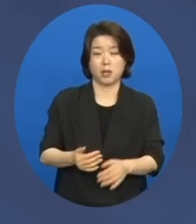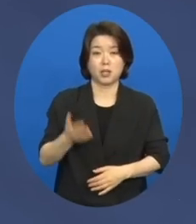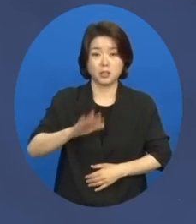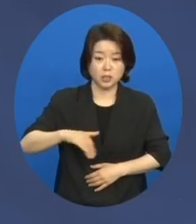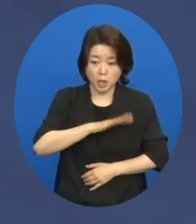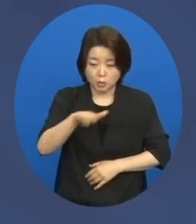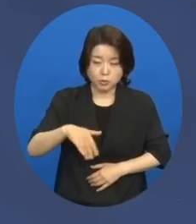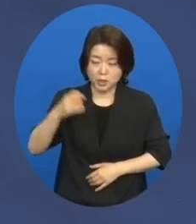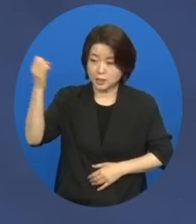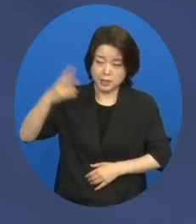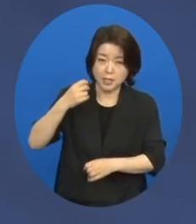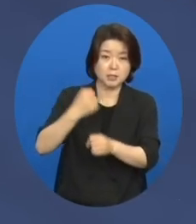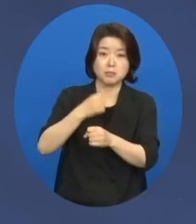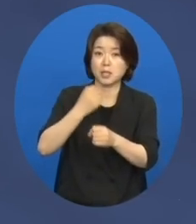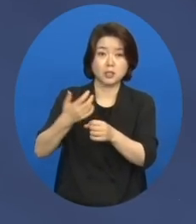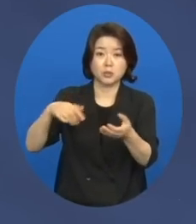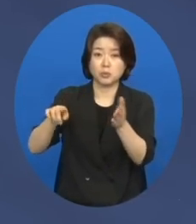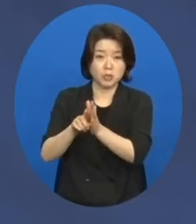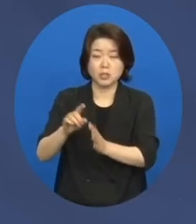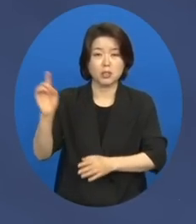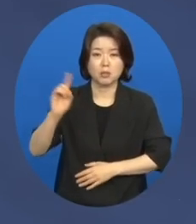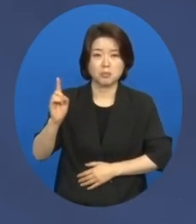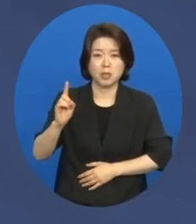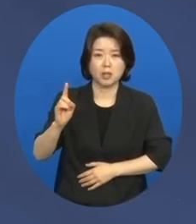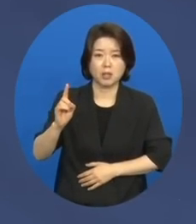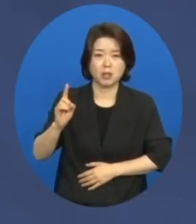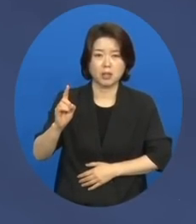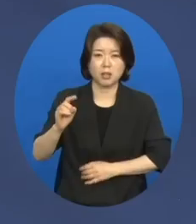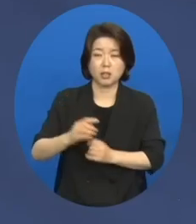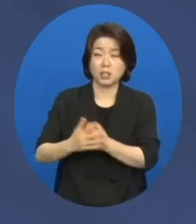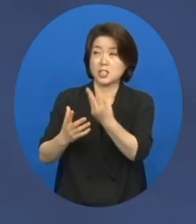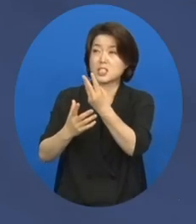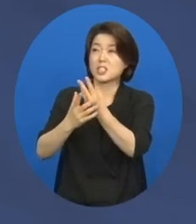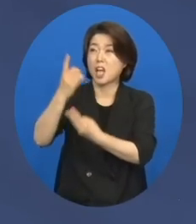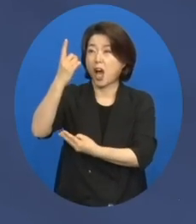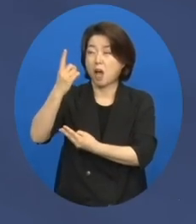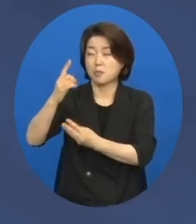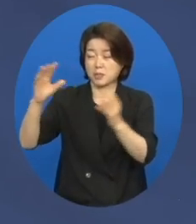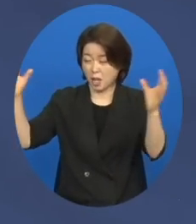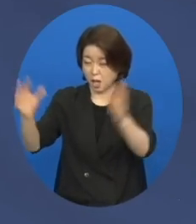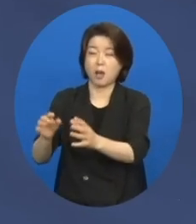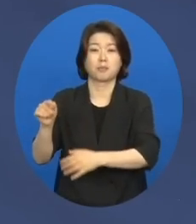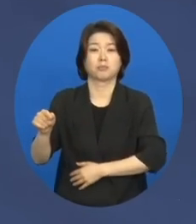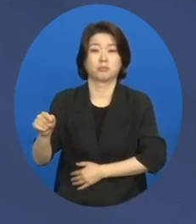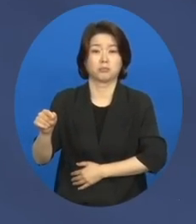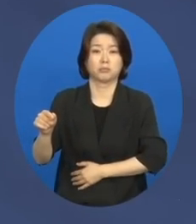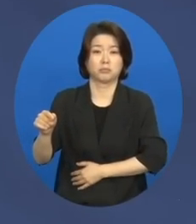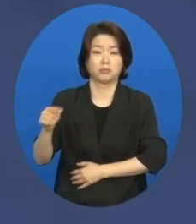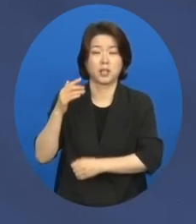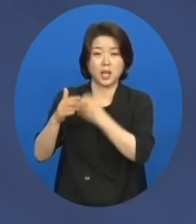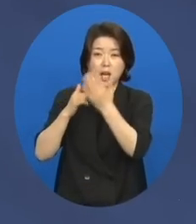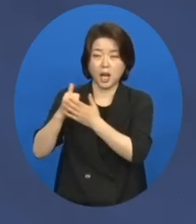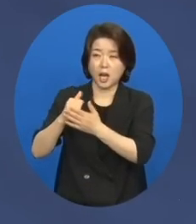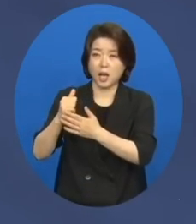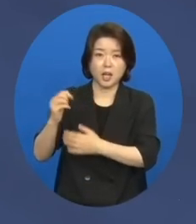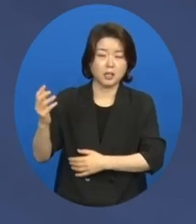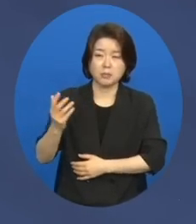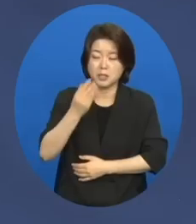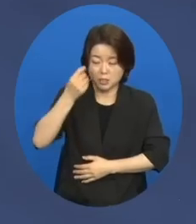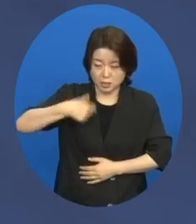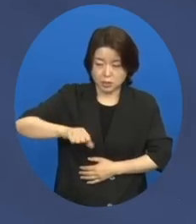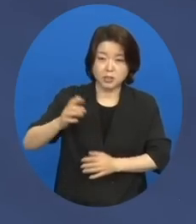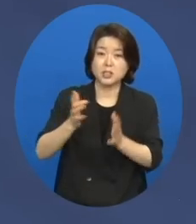우리를 재창조하시려면요, 삼위 하나님이 총동원되시는데 아시다시피 하나님이신 성자